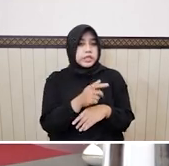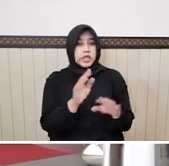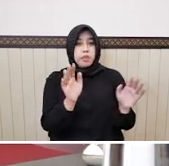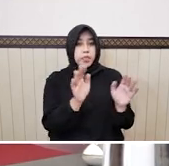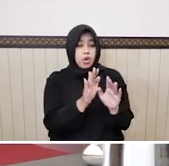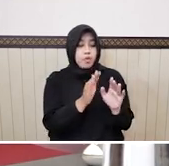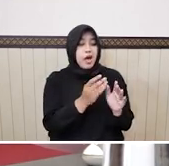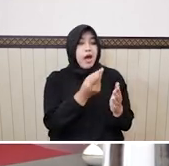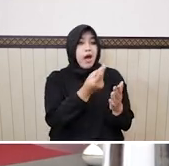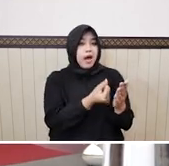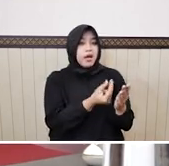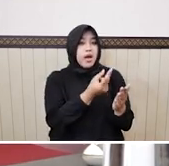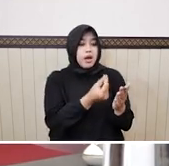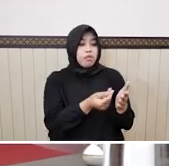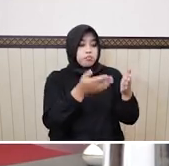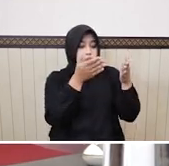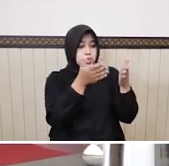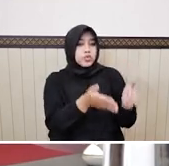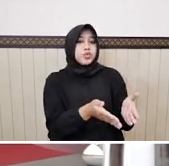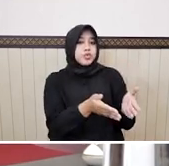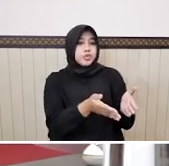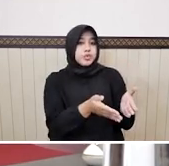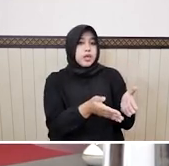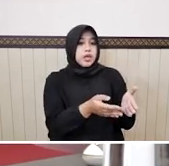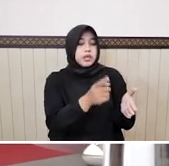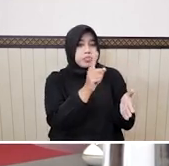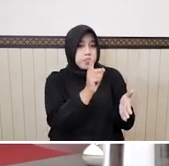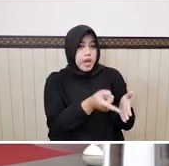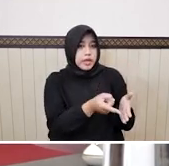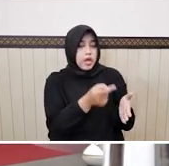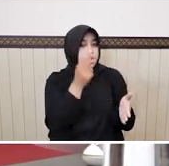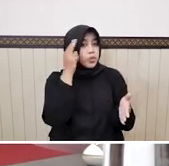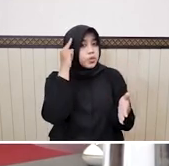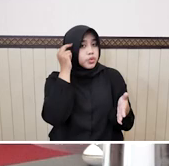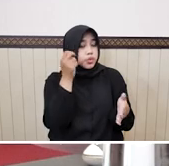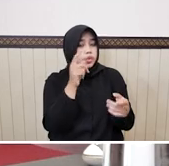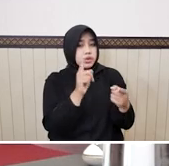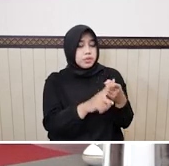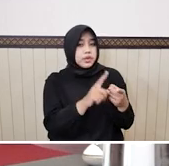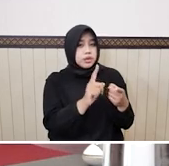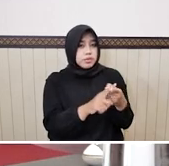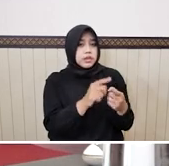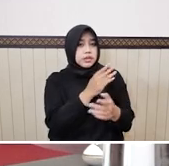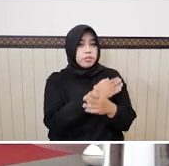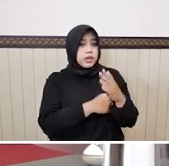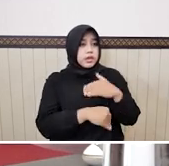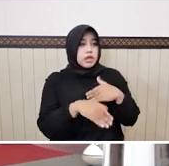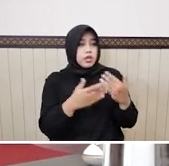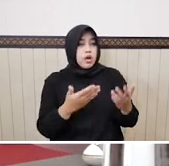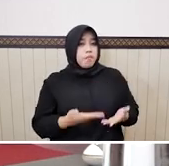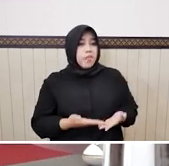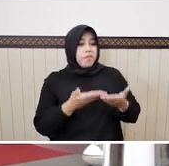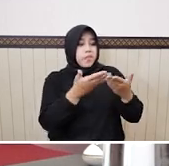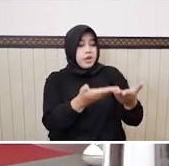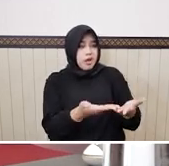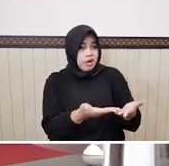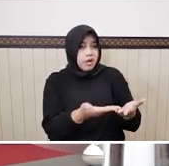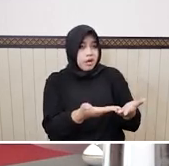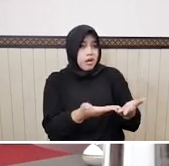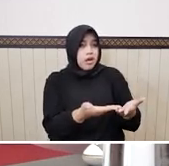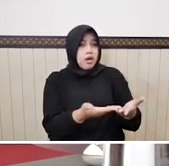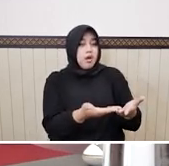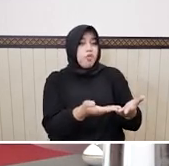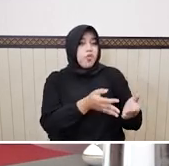untuk aggaran yang khusus digunakan untuk rekan-rekan ataupun memberikan fasilitas yang